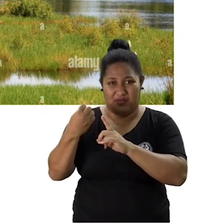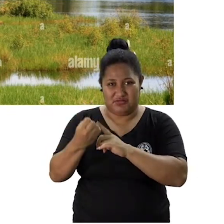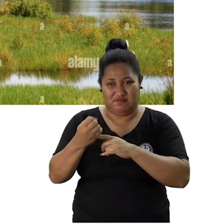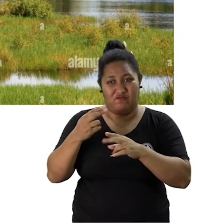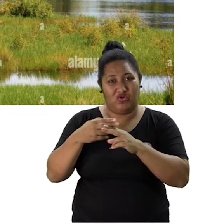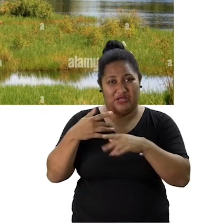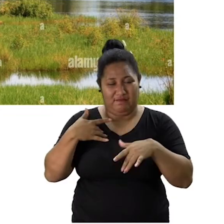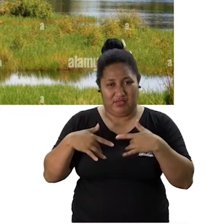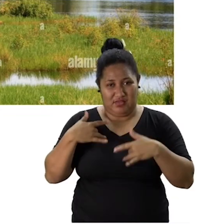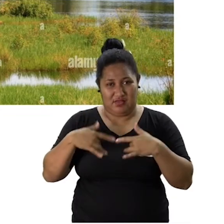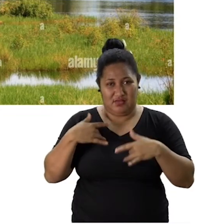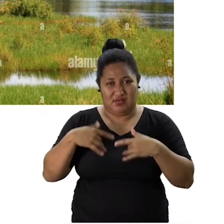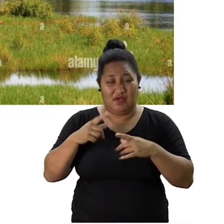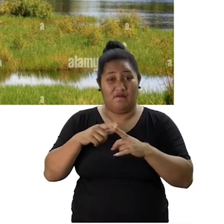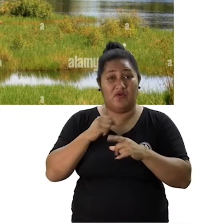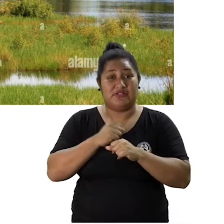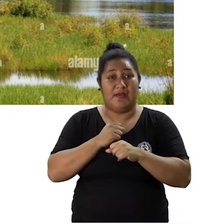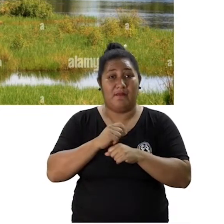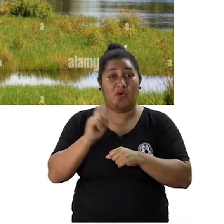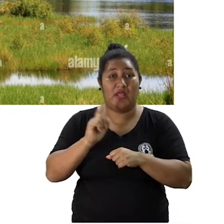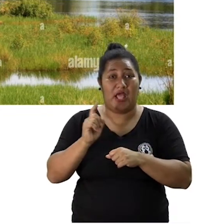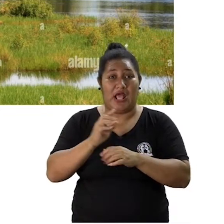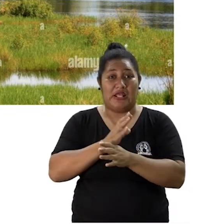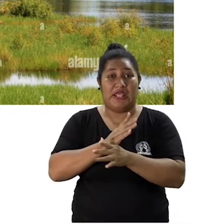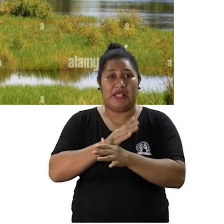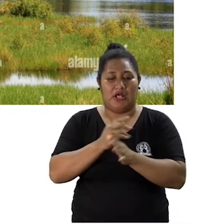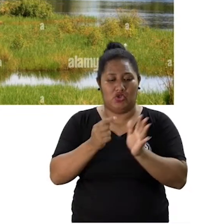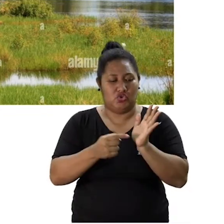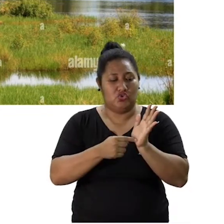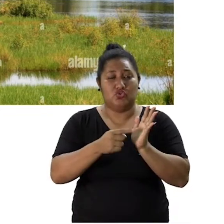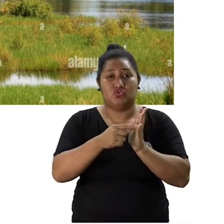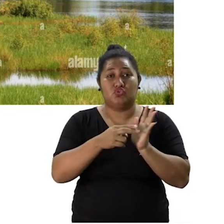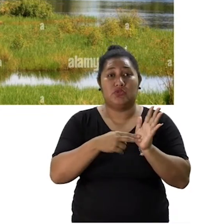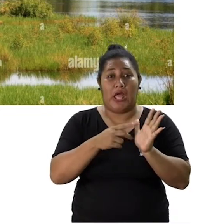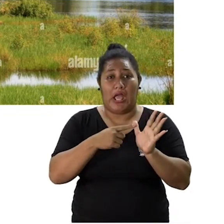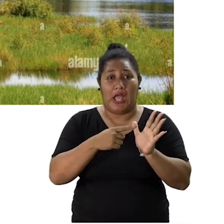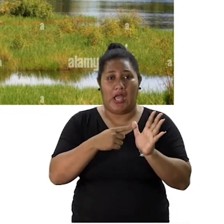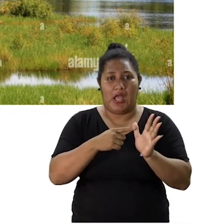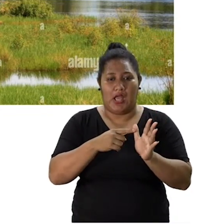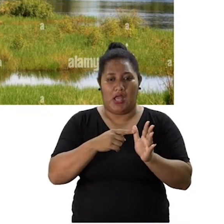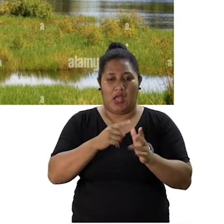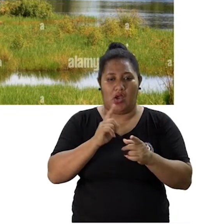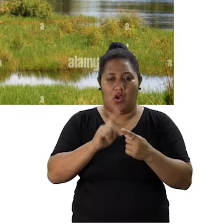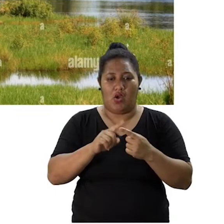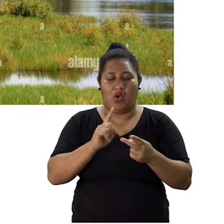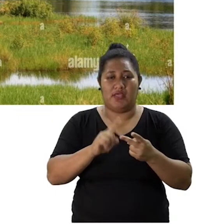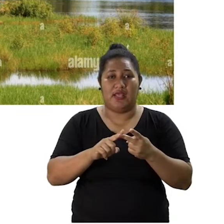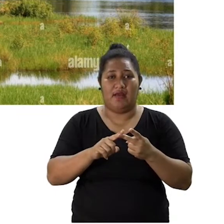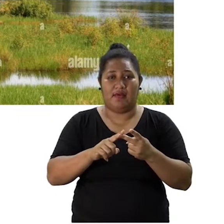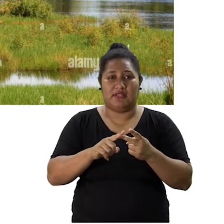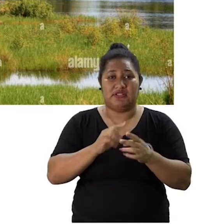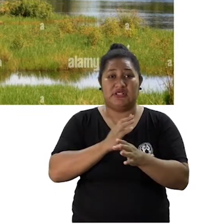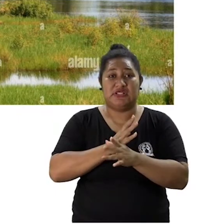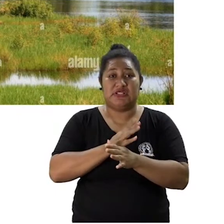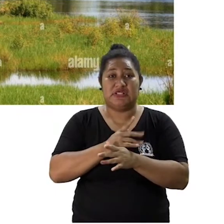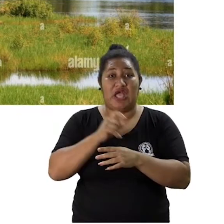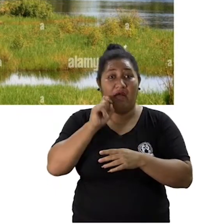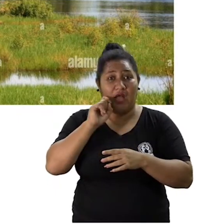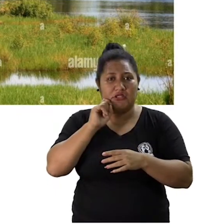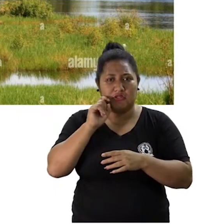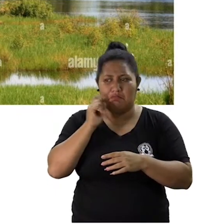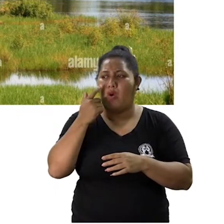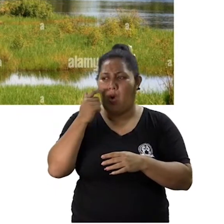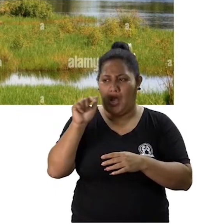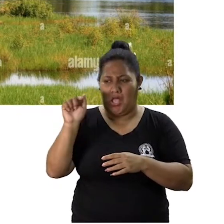ola ai. Pela le whateita inga o le ia leo le tuna. O I a vai, e maua I te tono le, e maua tono